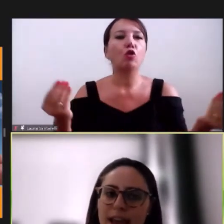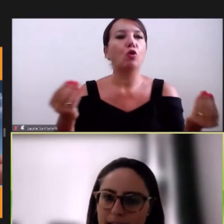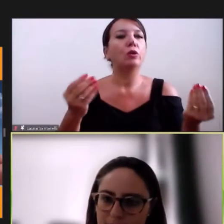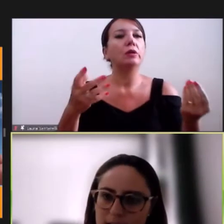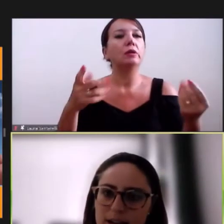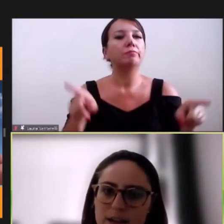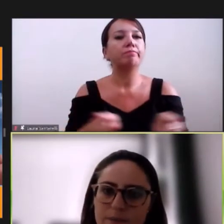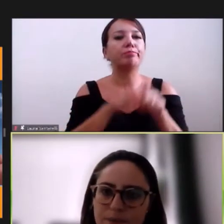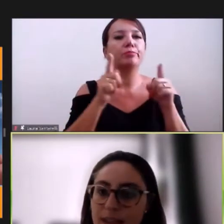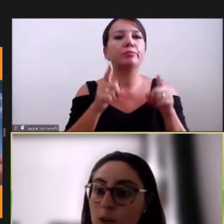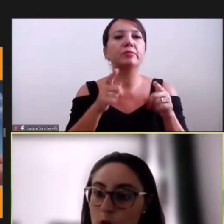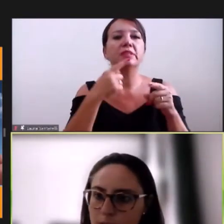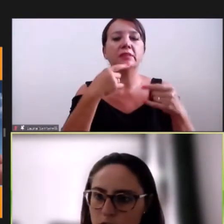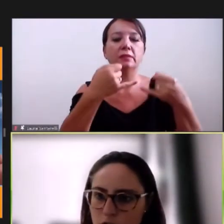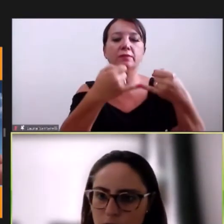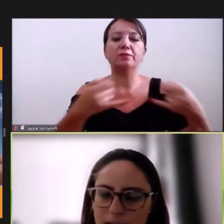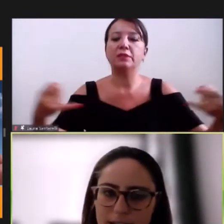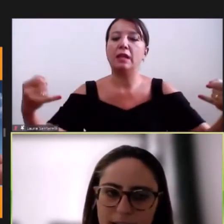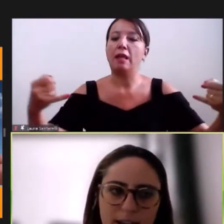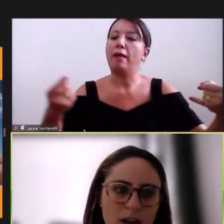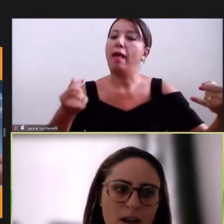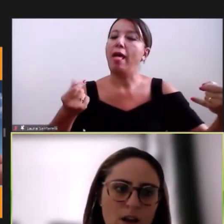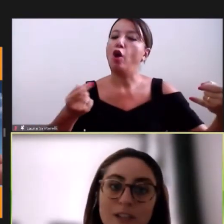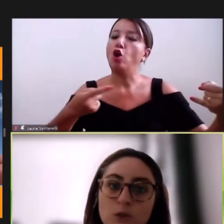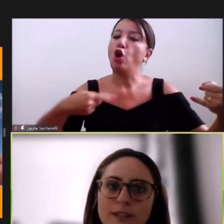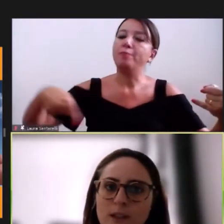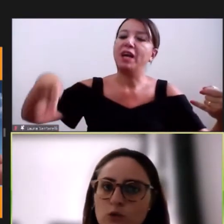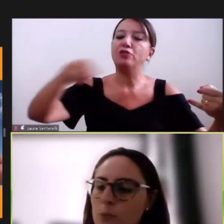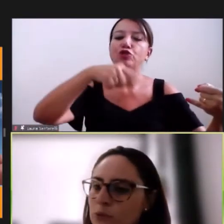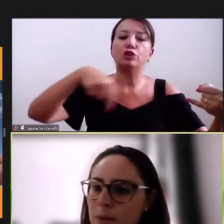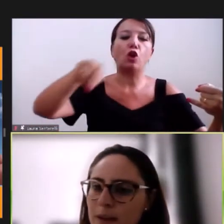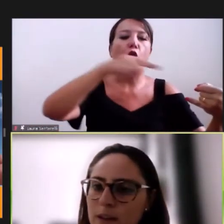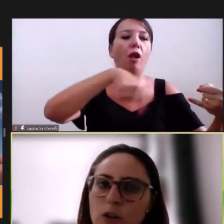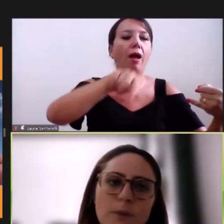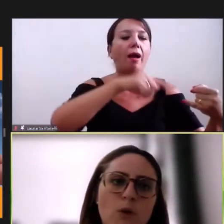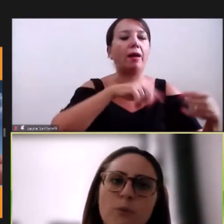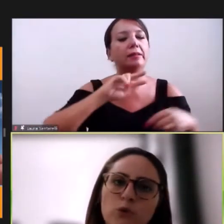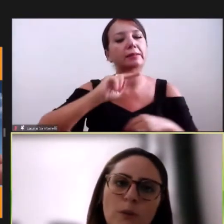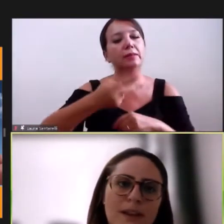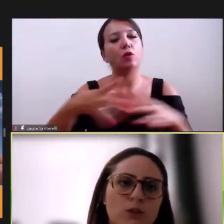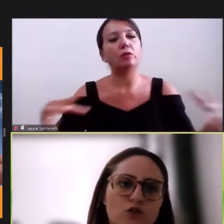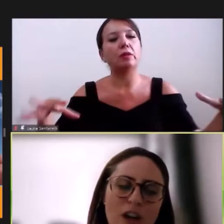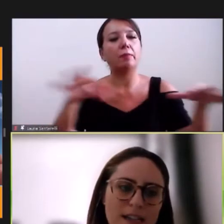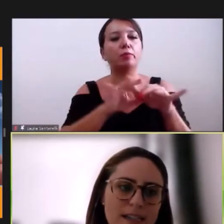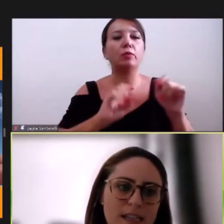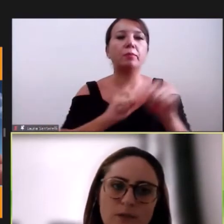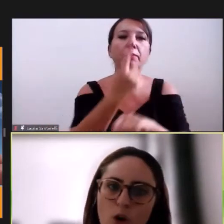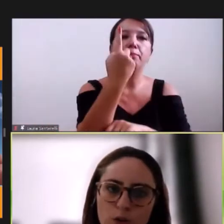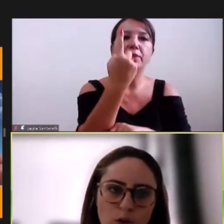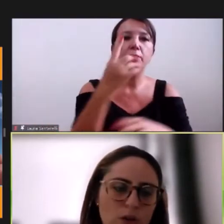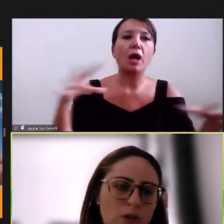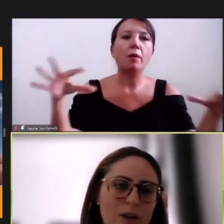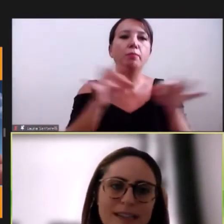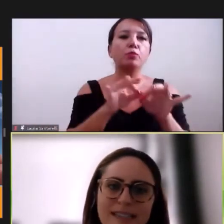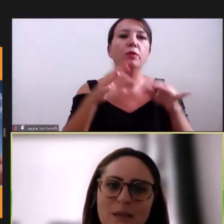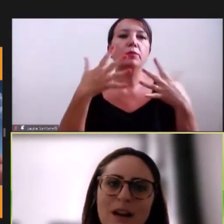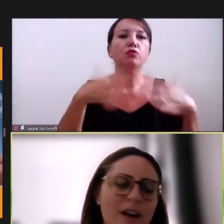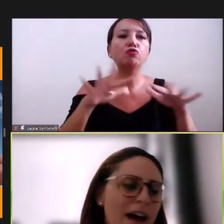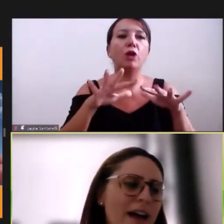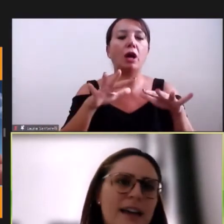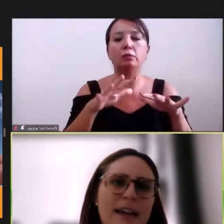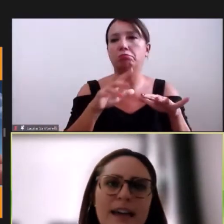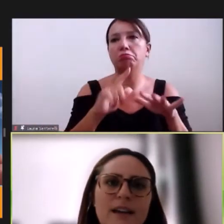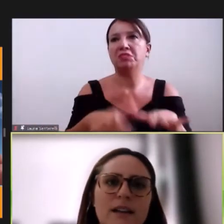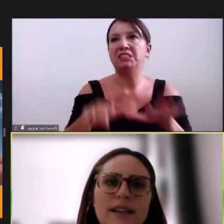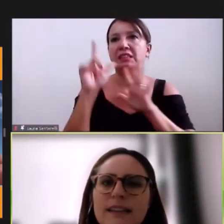la filiera dell'economia circolare. Questo è il secondo appuntamento, il primo appuntamento già si è svolto qualche settimana